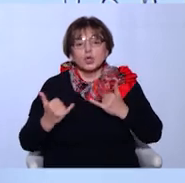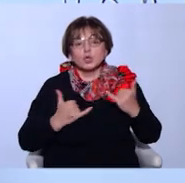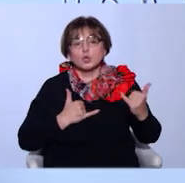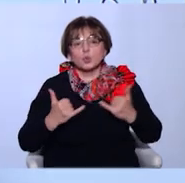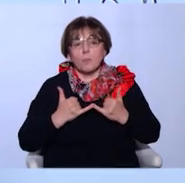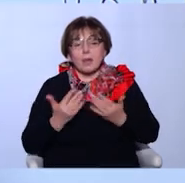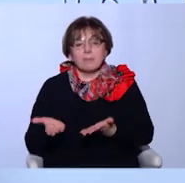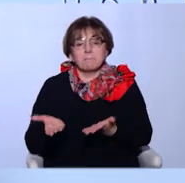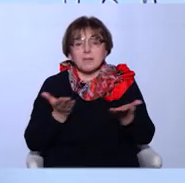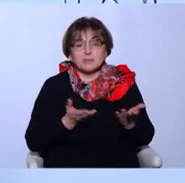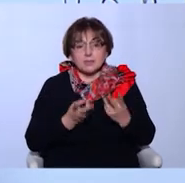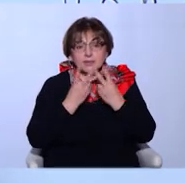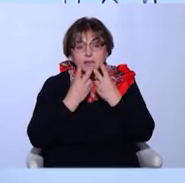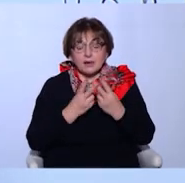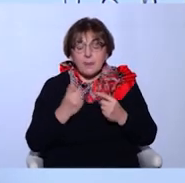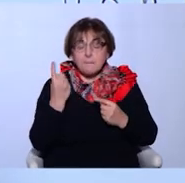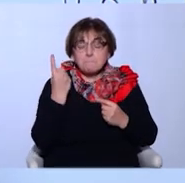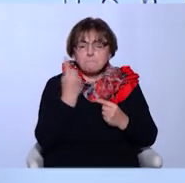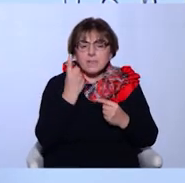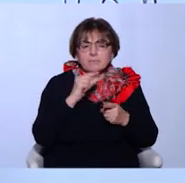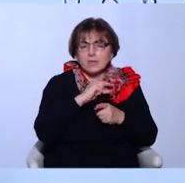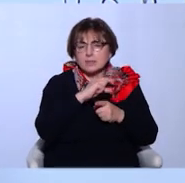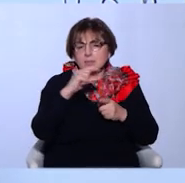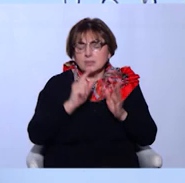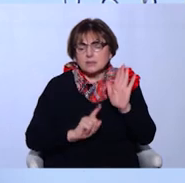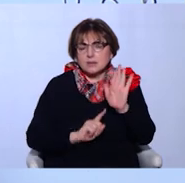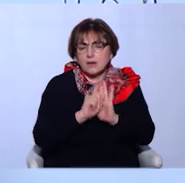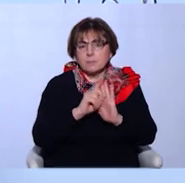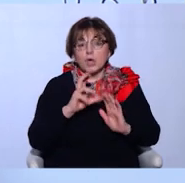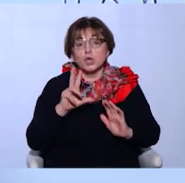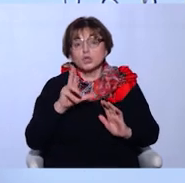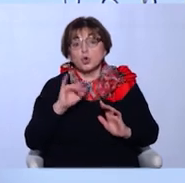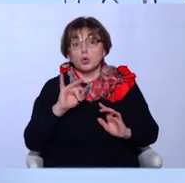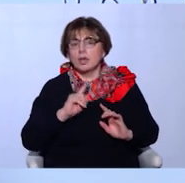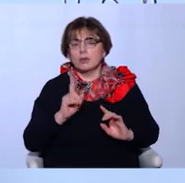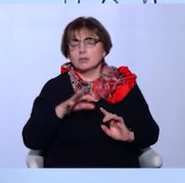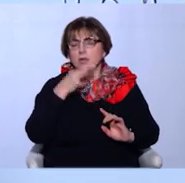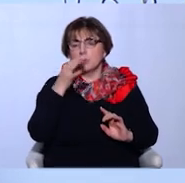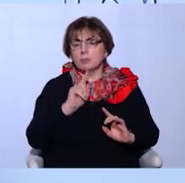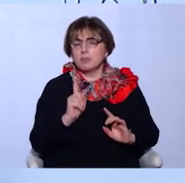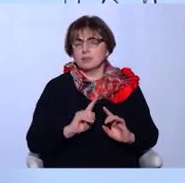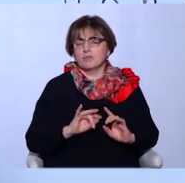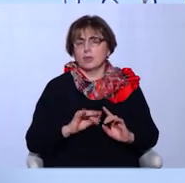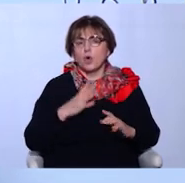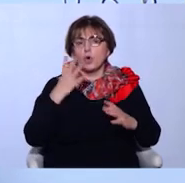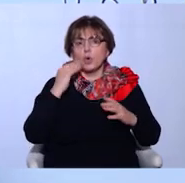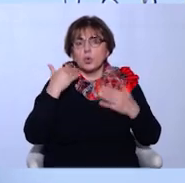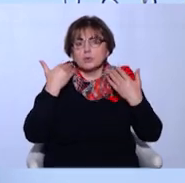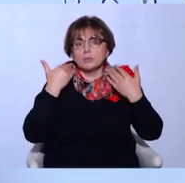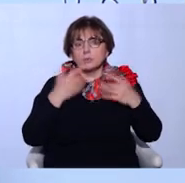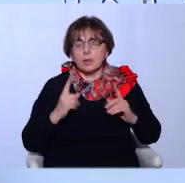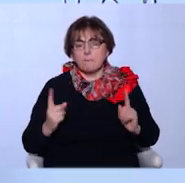მასპინძელს, დააკვირდით პირველივე წუთებში რას ეუბნება ჯოყოლაზვია დაურს. აი როგორც კი